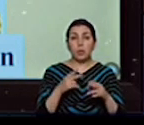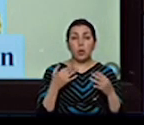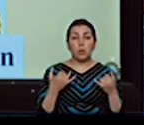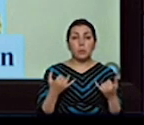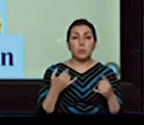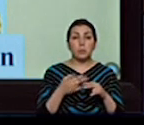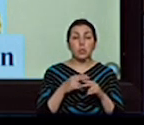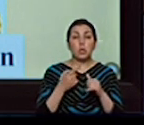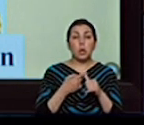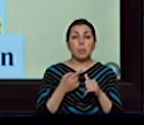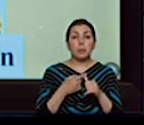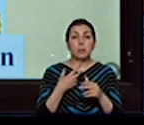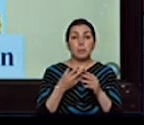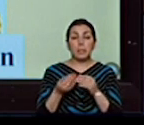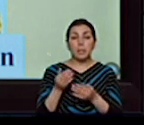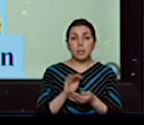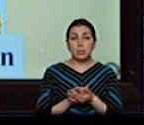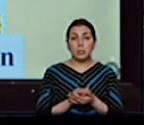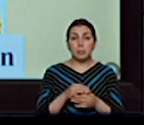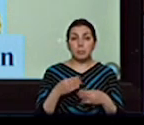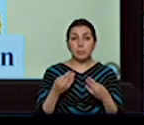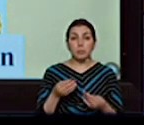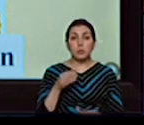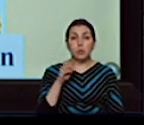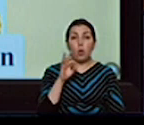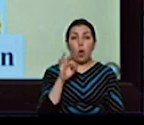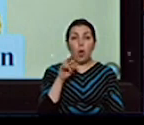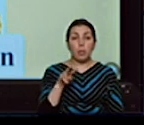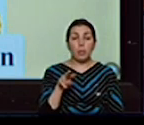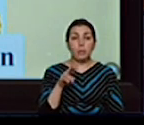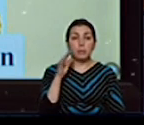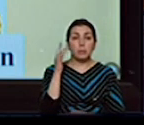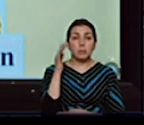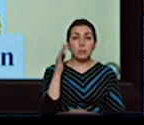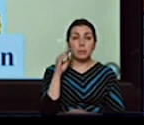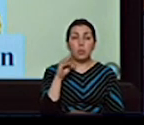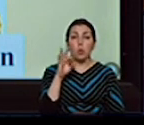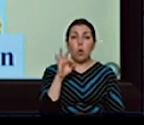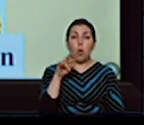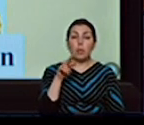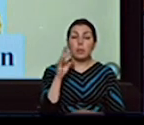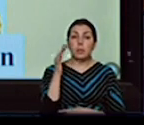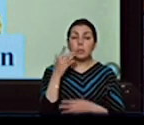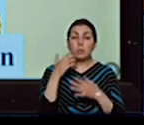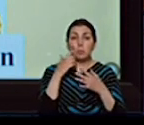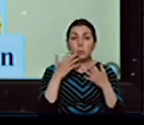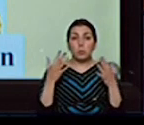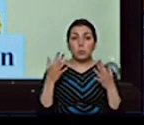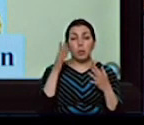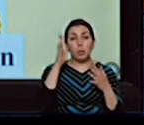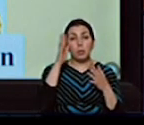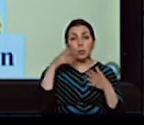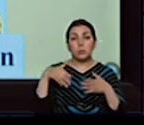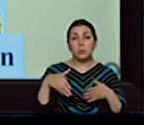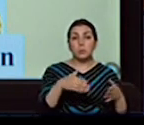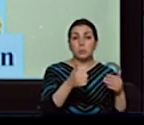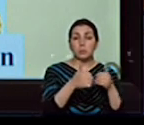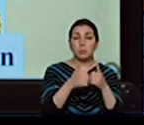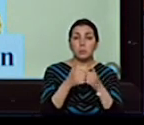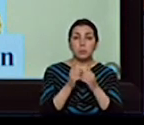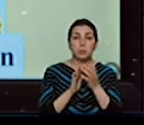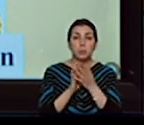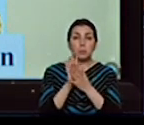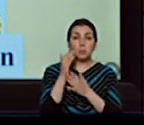mana shularni nomlari bilan sizlarni tanishtiraman. Tol daraxtlar. Bu tol daraxti ko'proq ariqlarni bo'yida